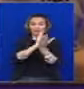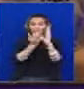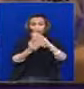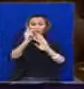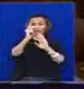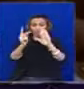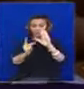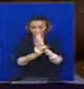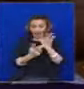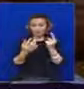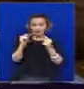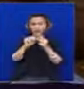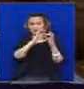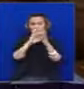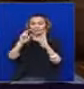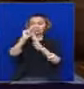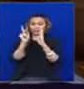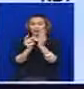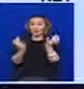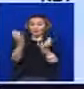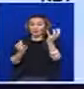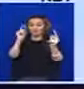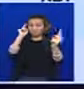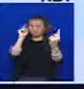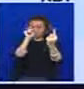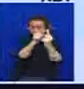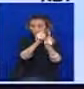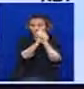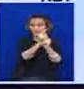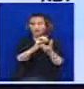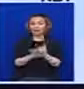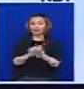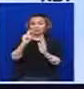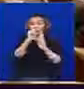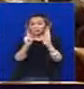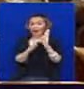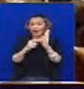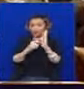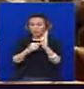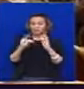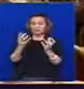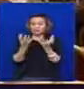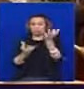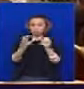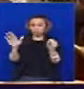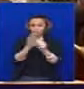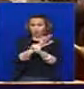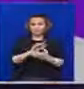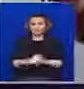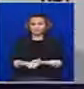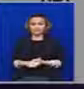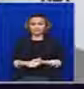การยุติธรรมเพื่อนำไปสู่การกำหนดแนวทางและเจตนารมณ์ในการขับเคลื่อนการปฏิรูปกฎหมายและกระบวนการยุติธรรมอย่างเป็นรูปธรรม